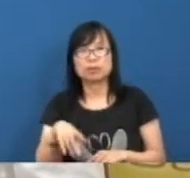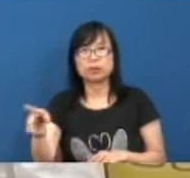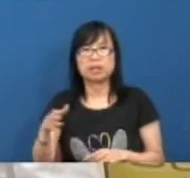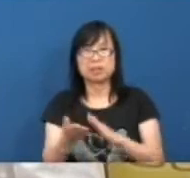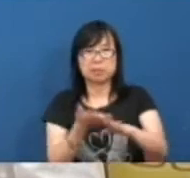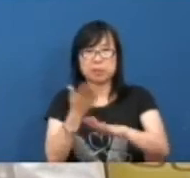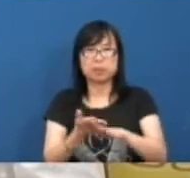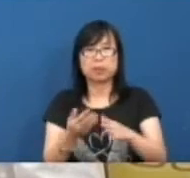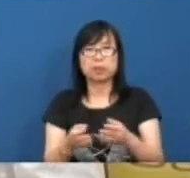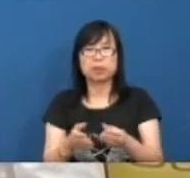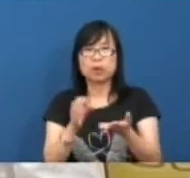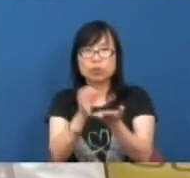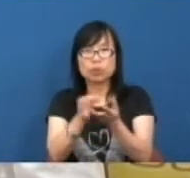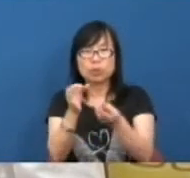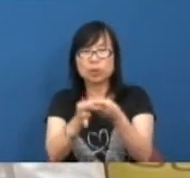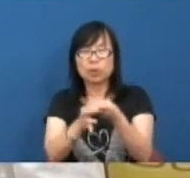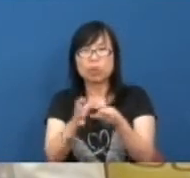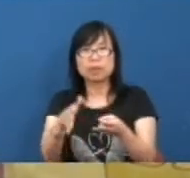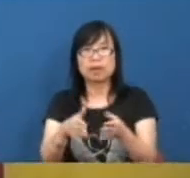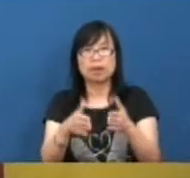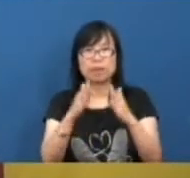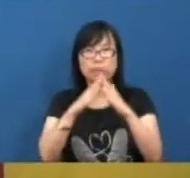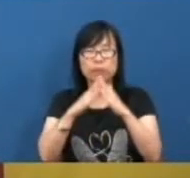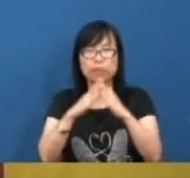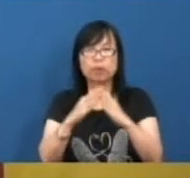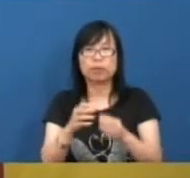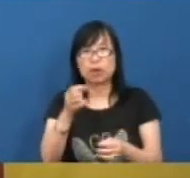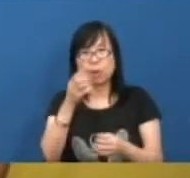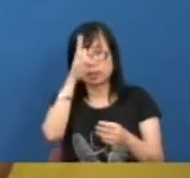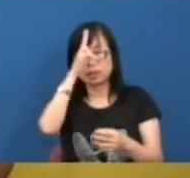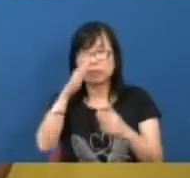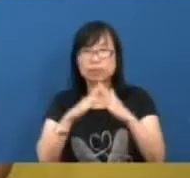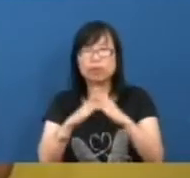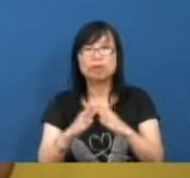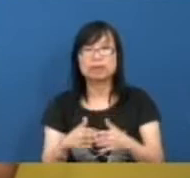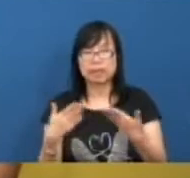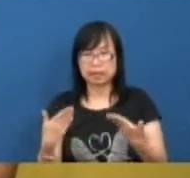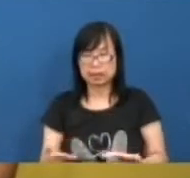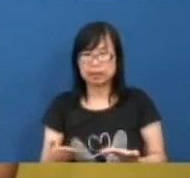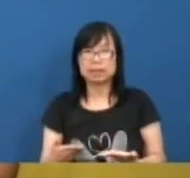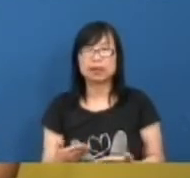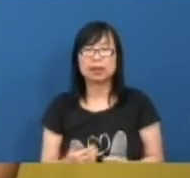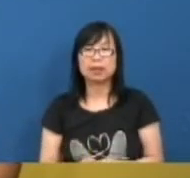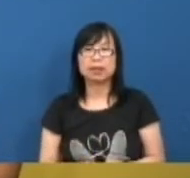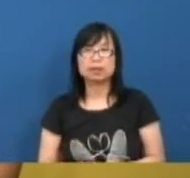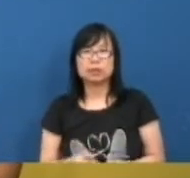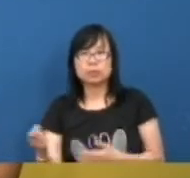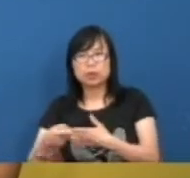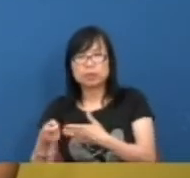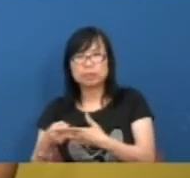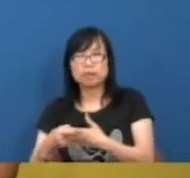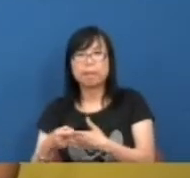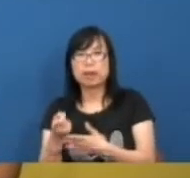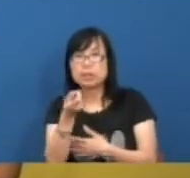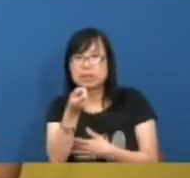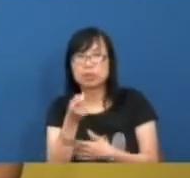建居屋或者整一啲房地產或者公屋出嚟啦，咁但係如果以而家即係咁啱最近輕微